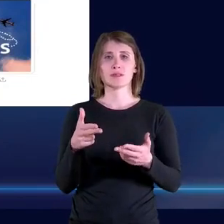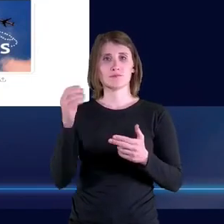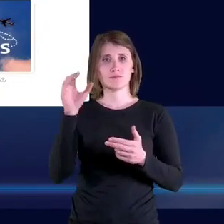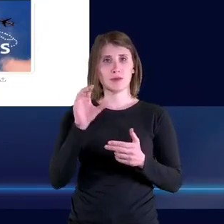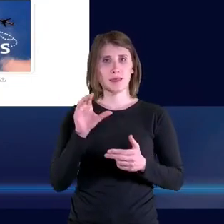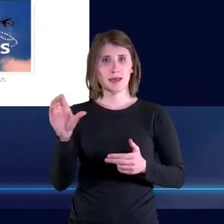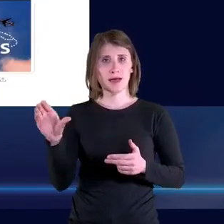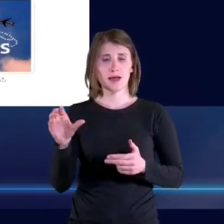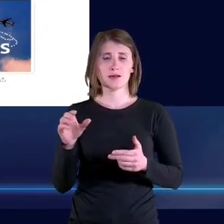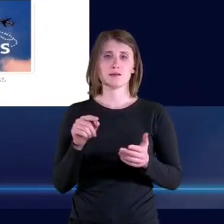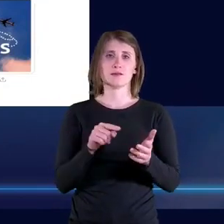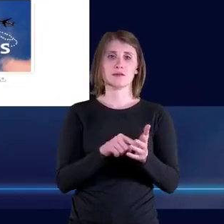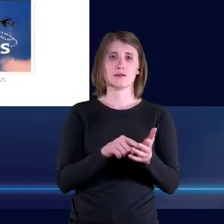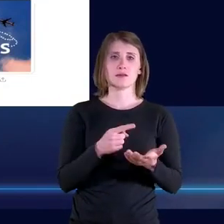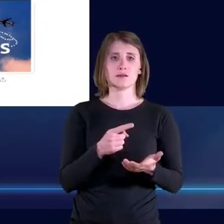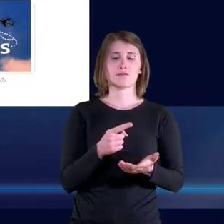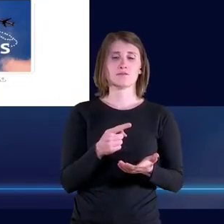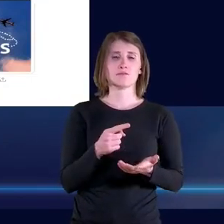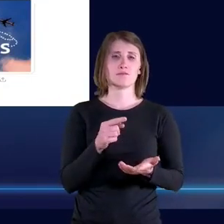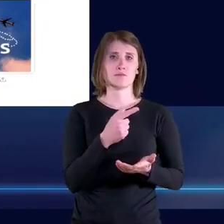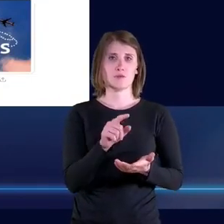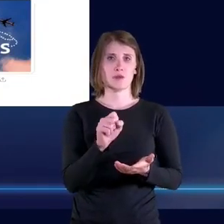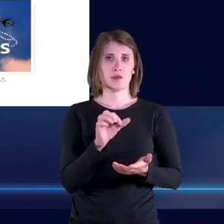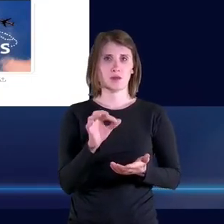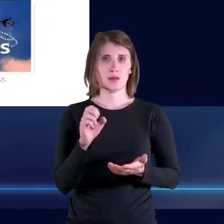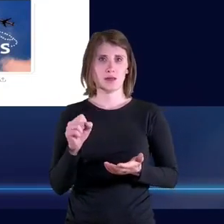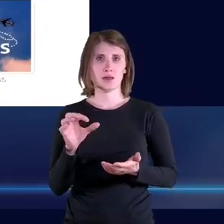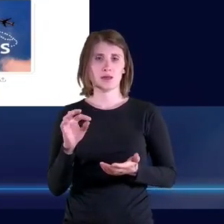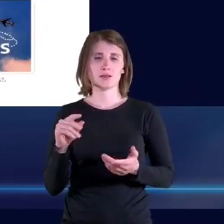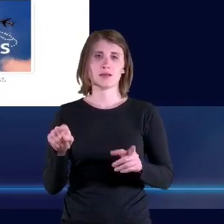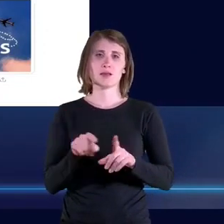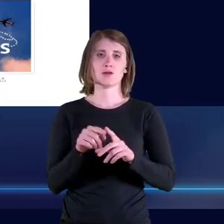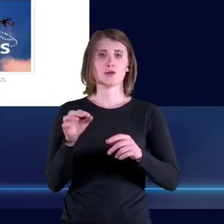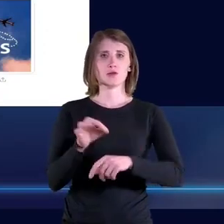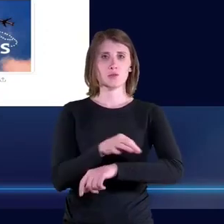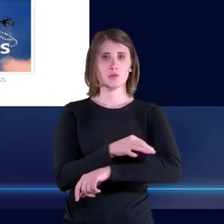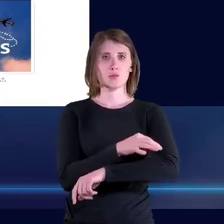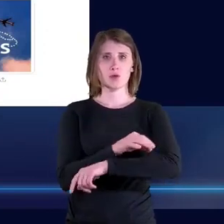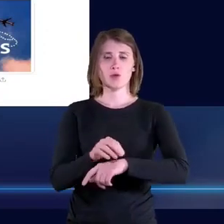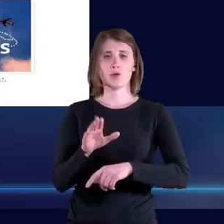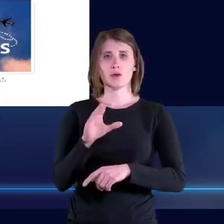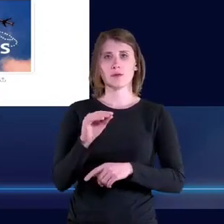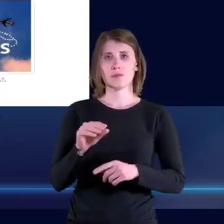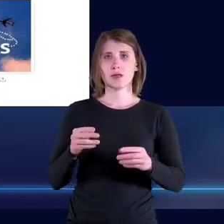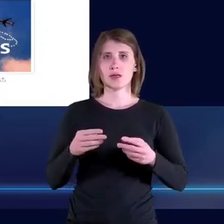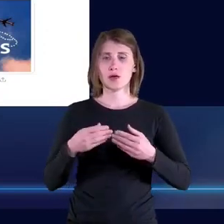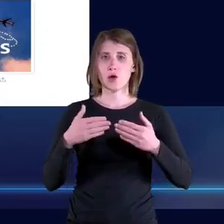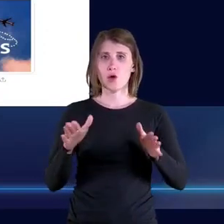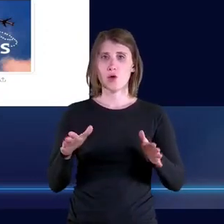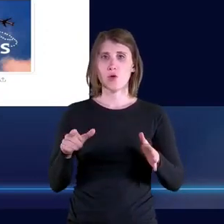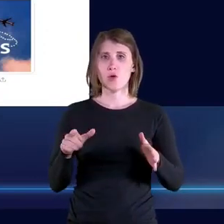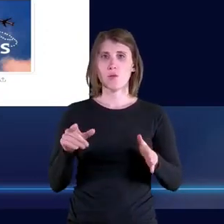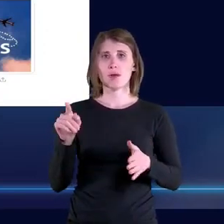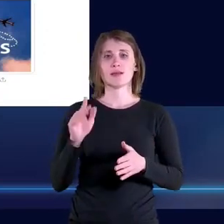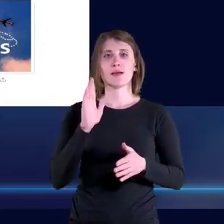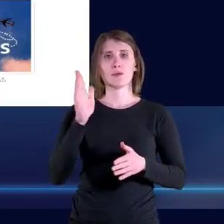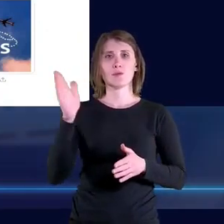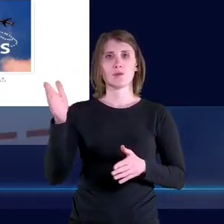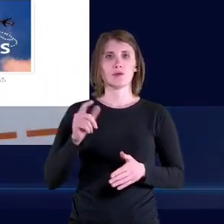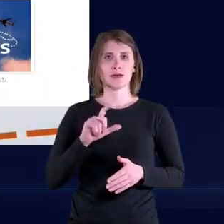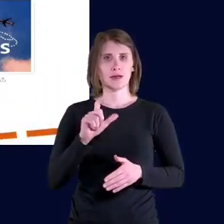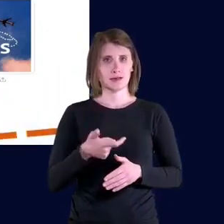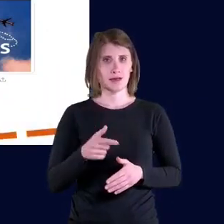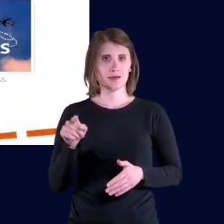ADATA cety projekt b oddane a w których biblioteka Gdańska partycypuje